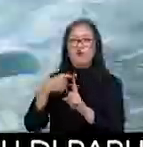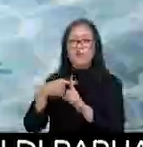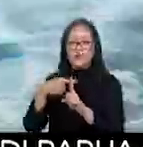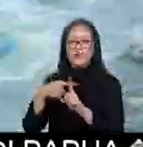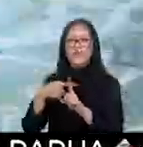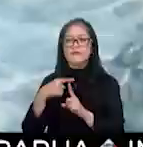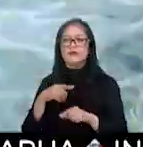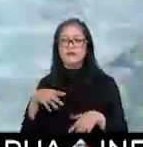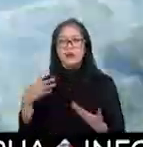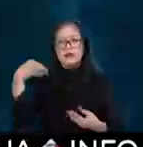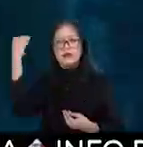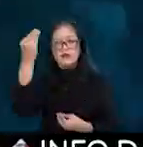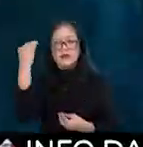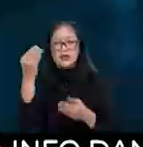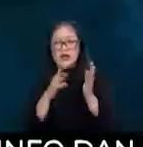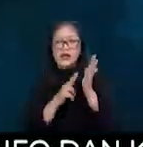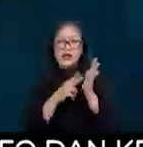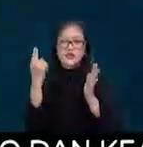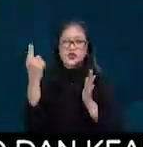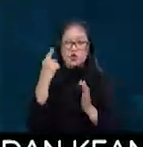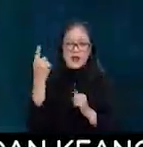kerjakan lain ia menilai news melaporkan